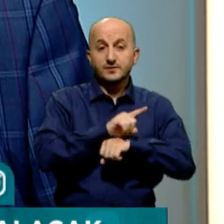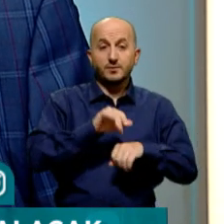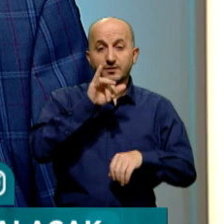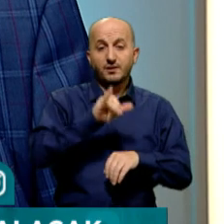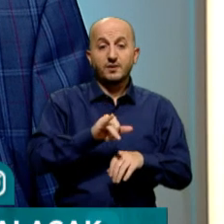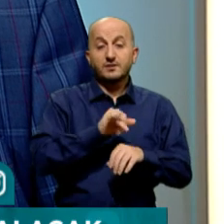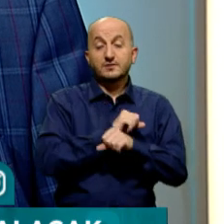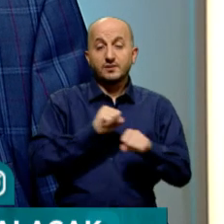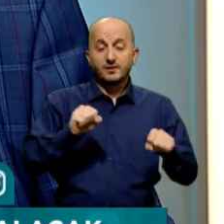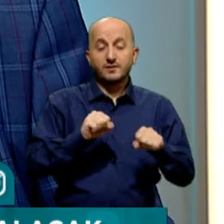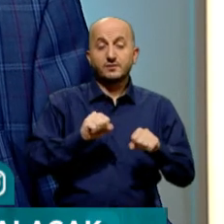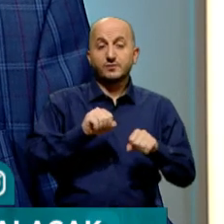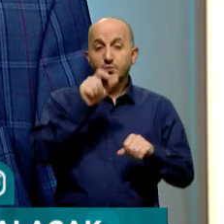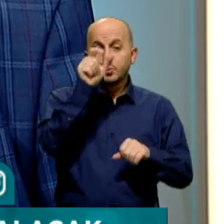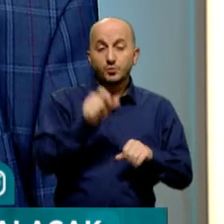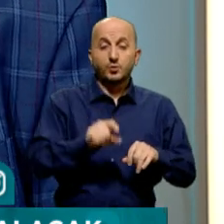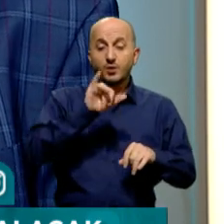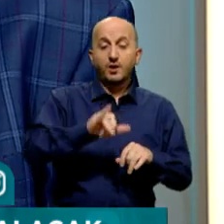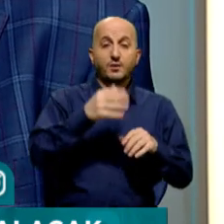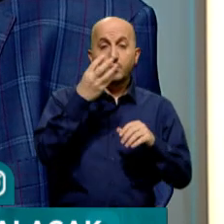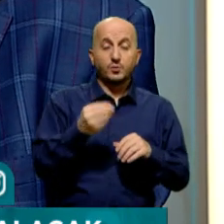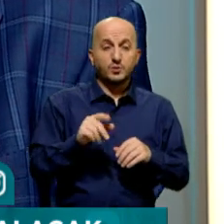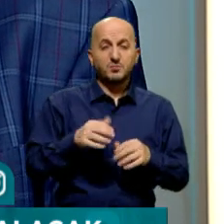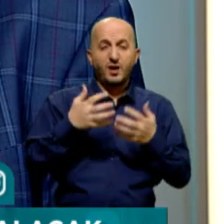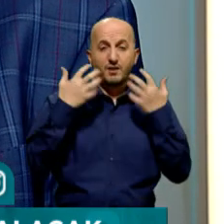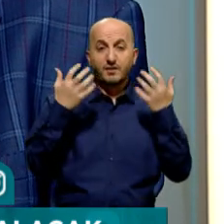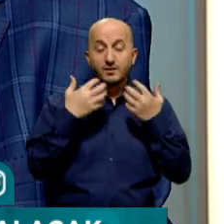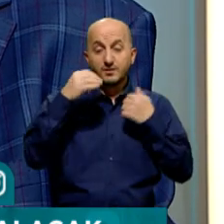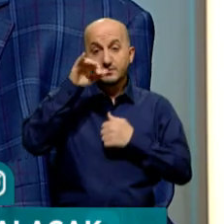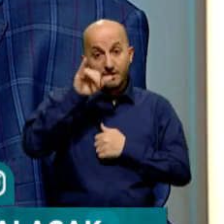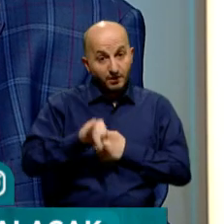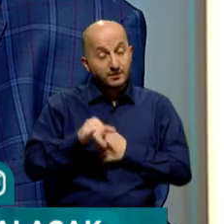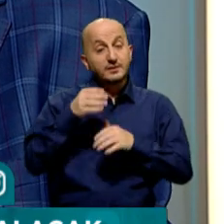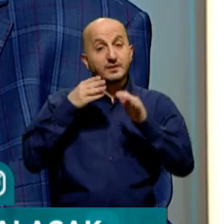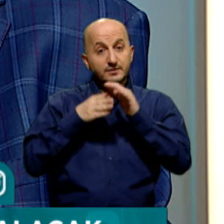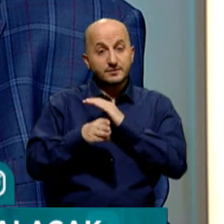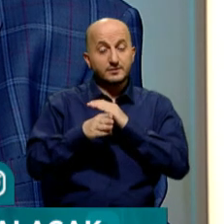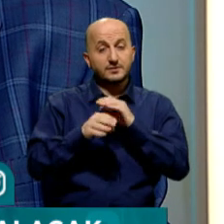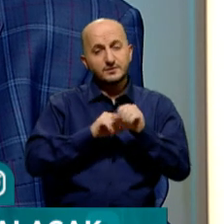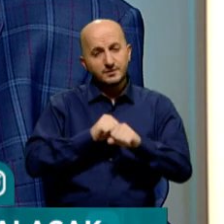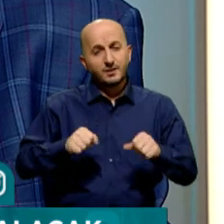gibi, çok affedersiniz, hayvanların hak ve hukukuna girdiğimizde de